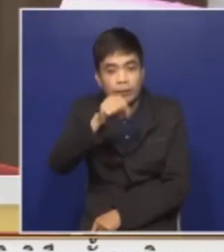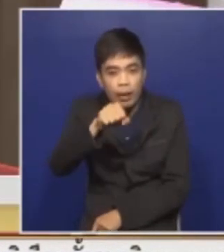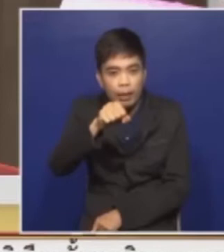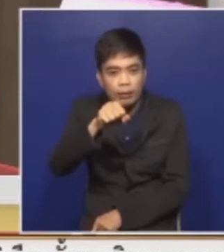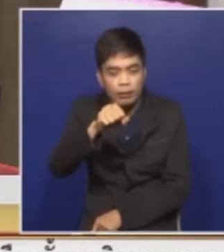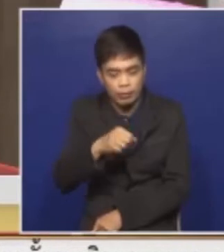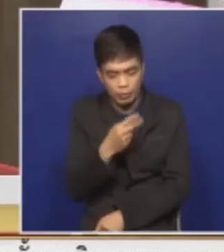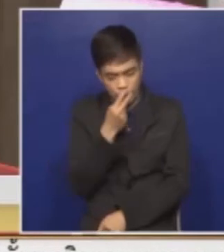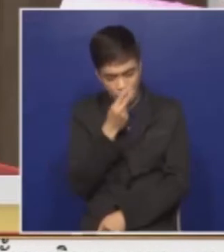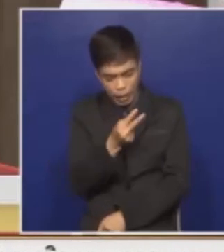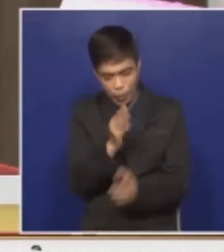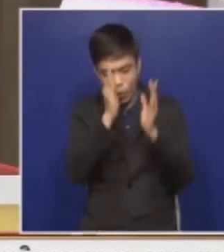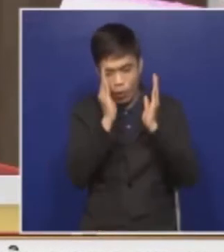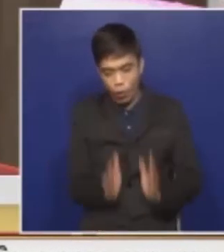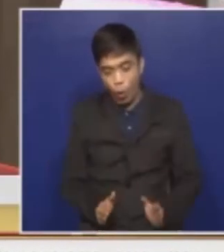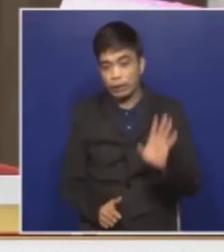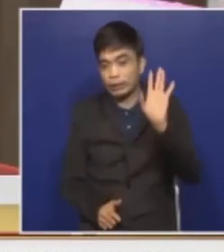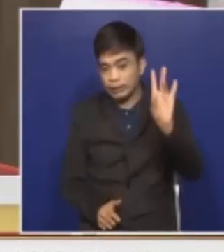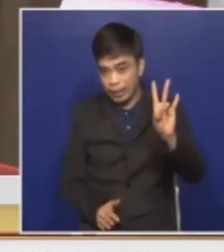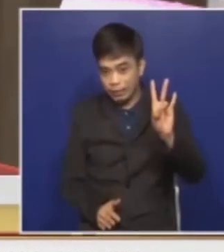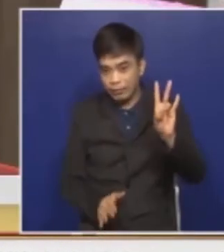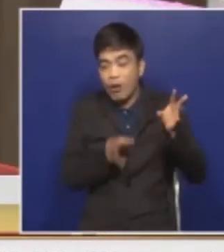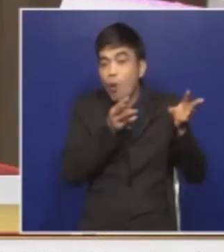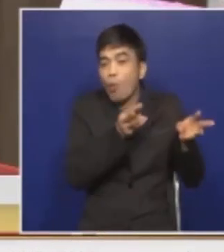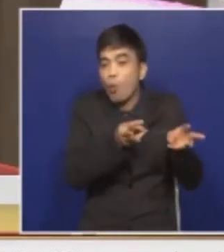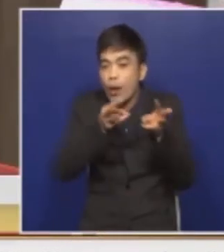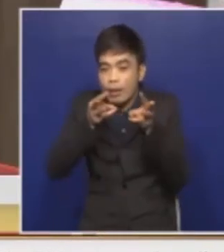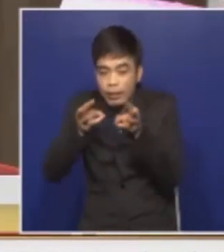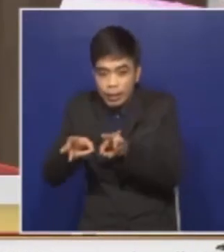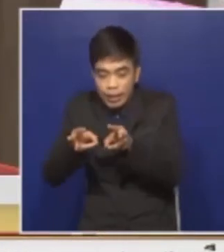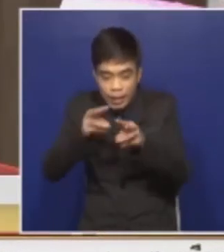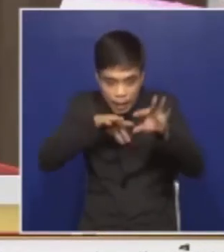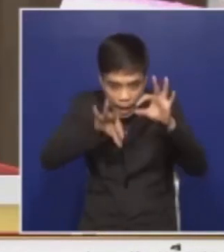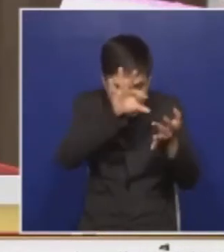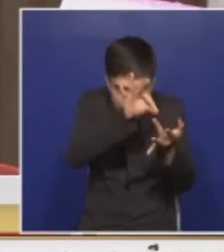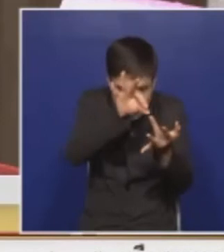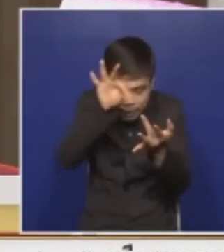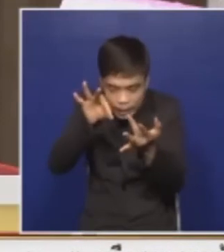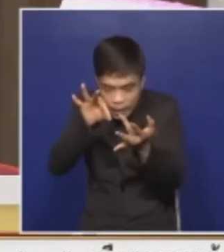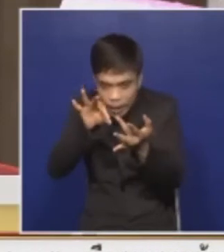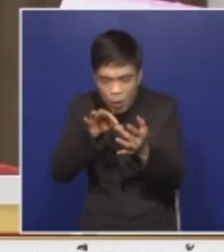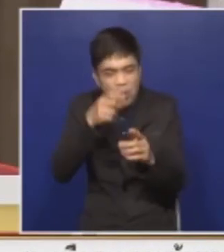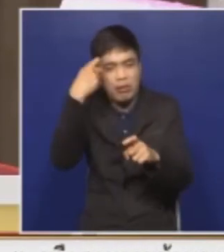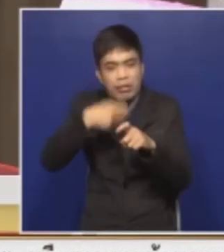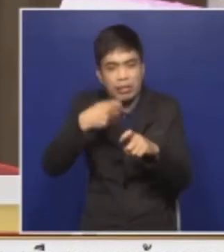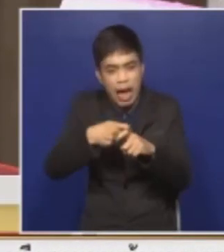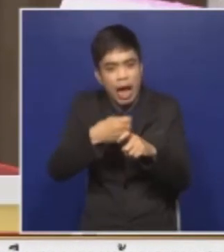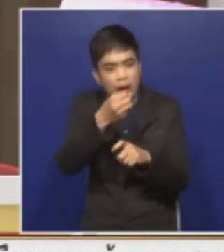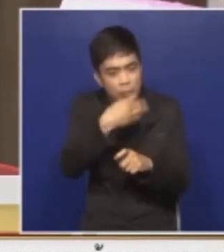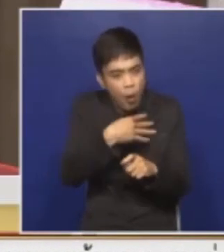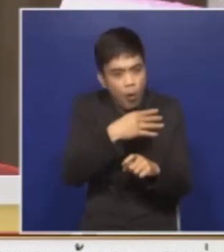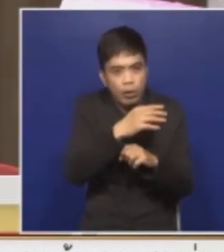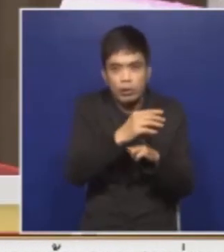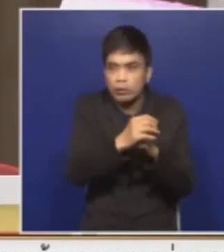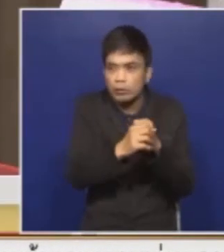กรรมการเกียรติท่านเนี่ยการสรรหาเวลายุ่งยากมากเพราะท่านไปเขียนประสบการณ์20ปีเห็นท่านแก้มาเป็น10ปี